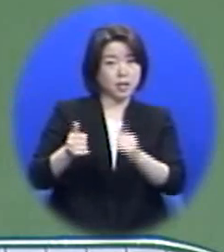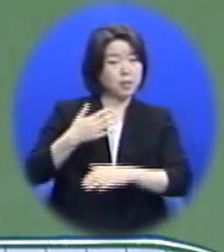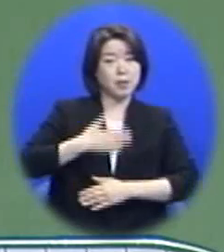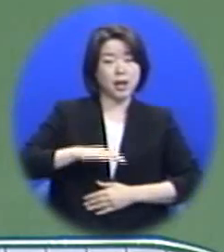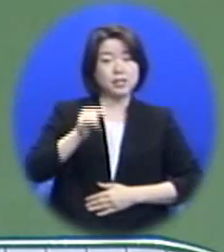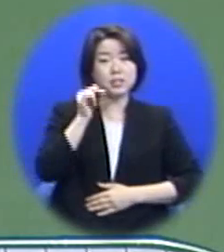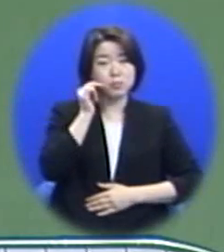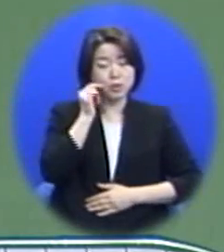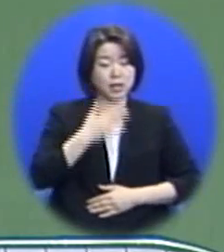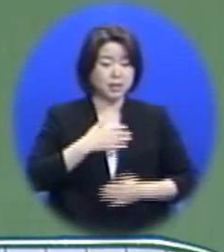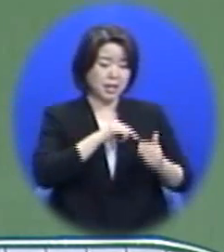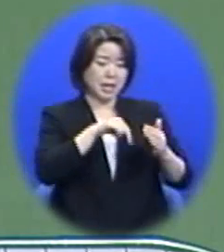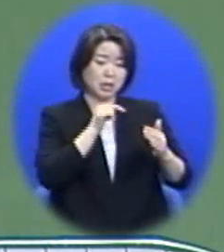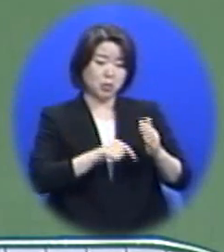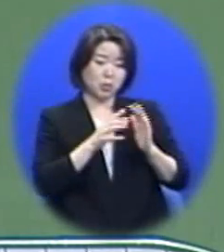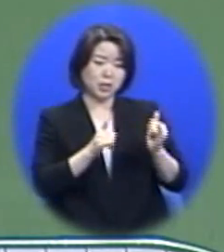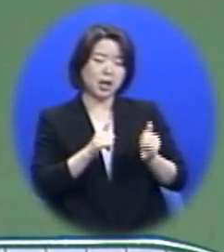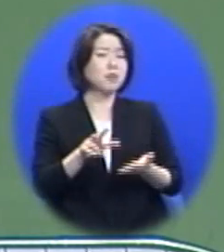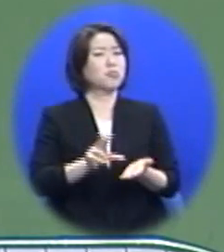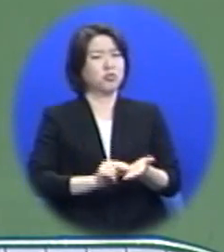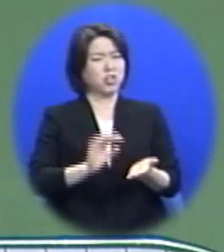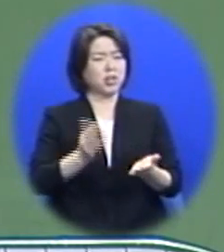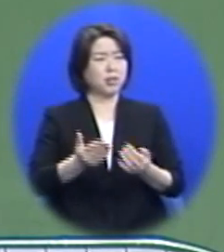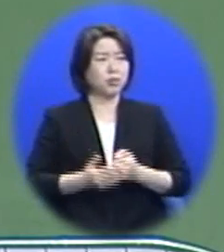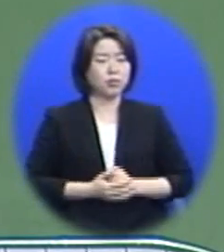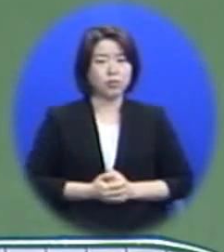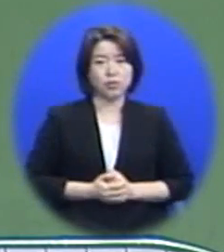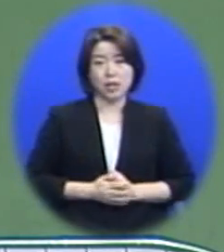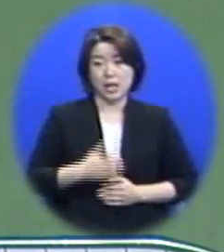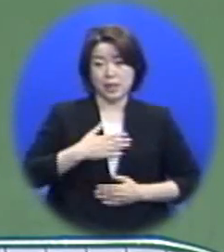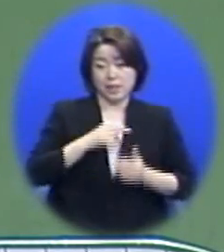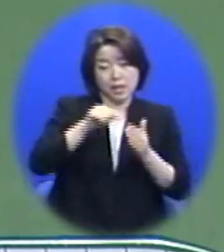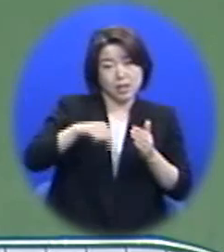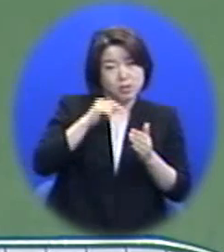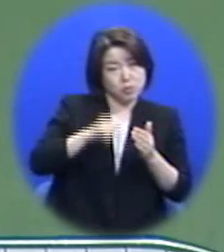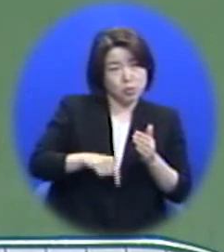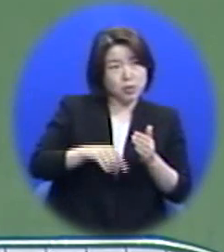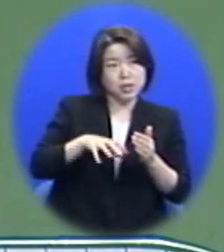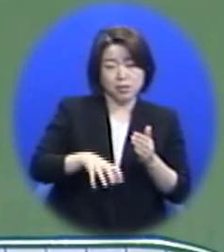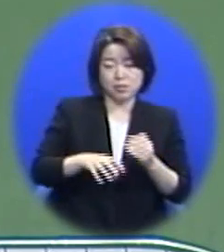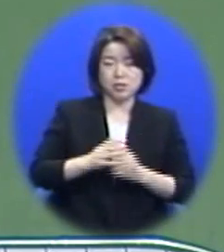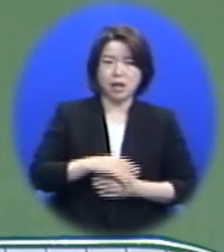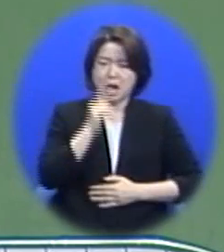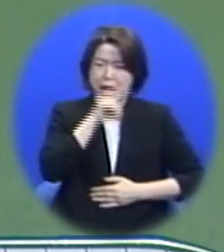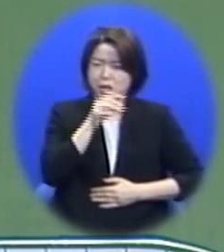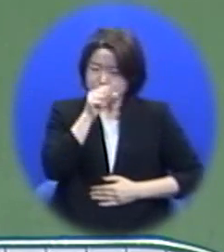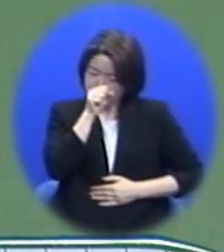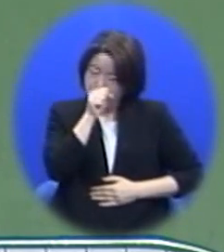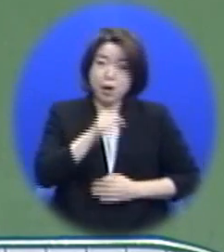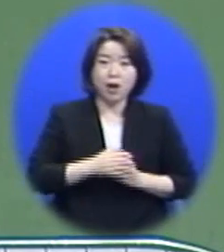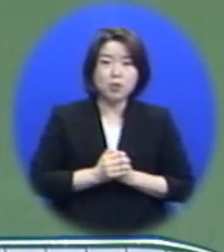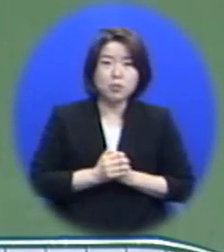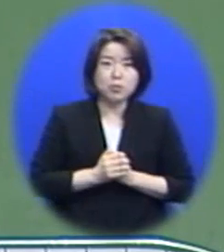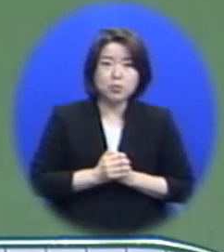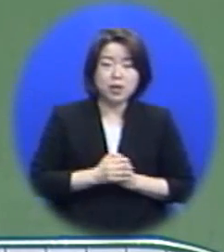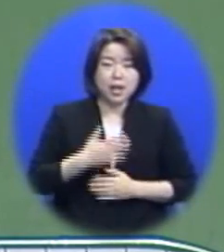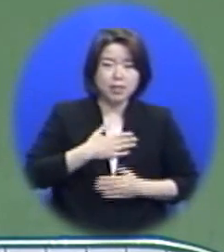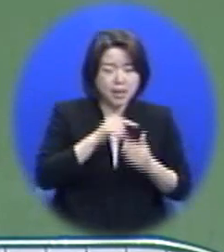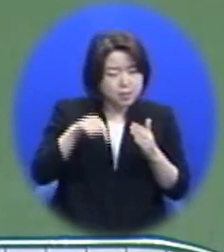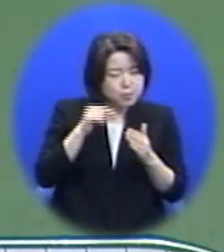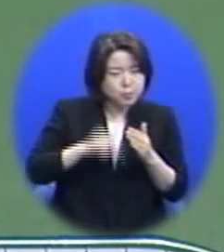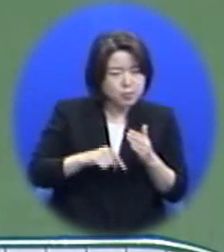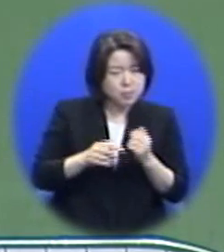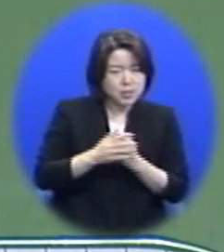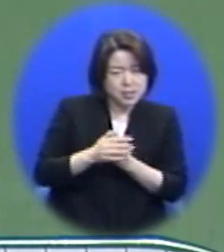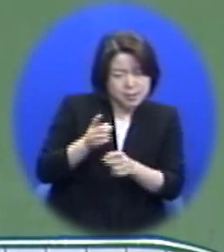못하는 내 속 사람이 문제가 되거든 내 속으로는 악을 좋아하고 내가 내 속으로는